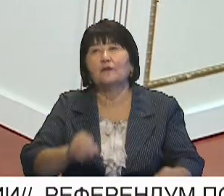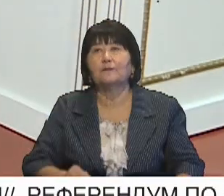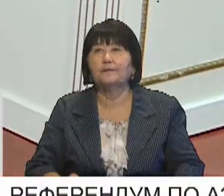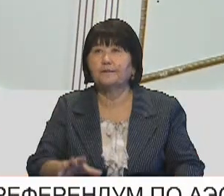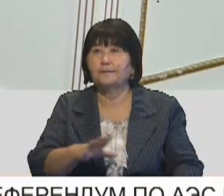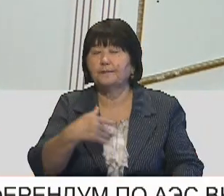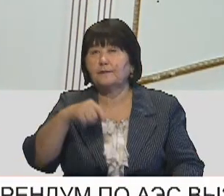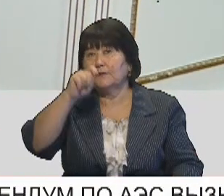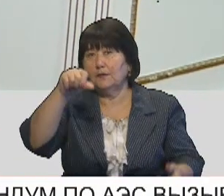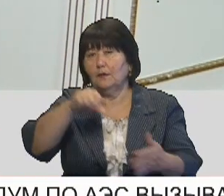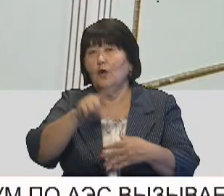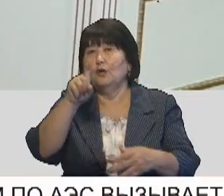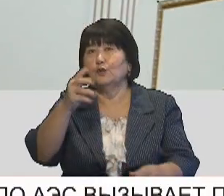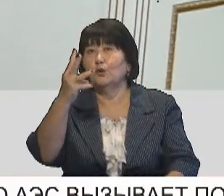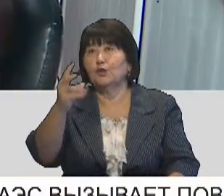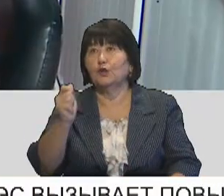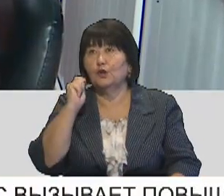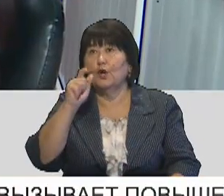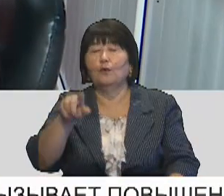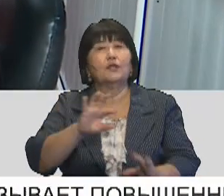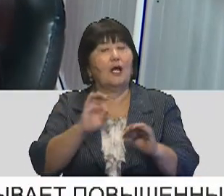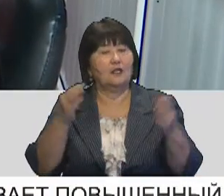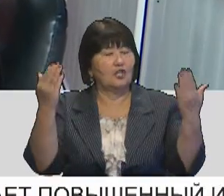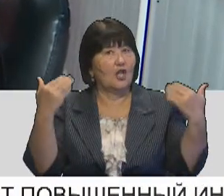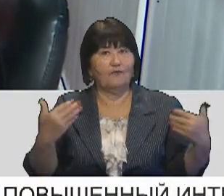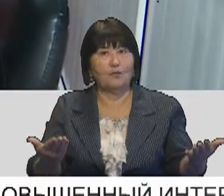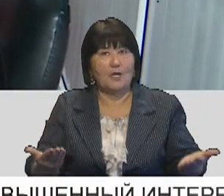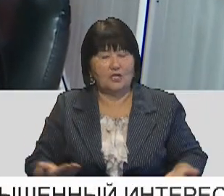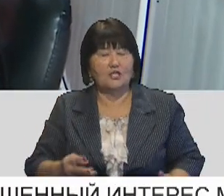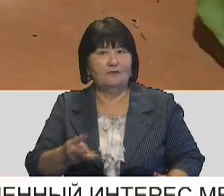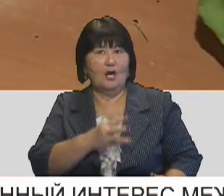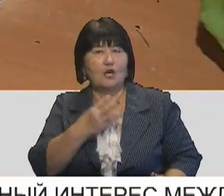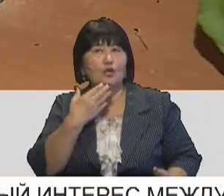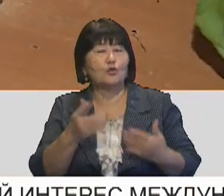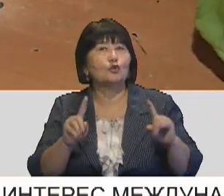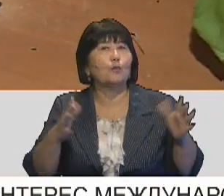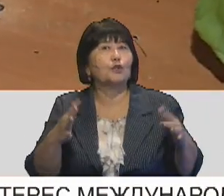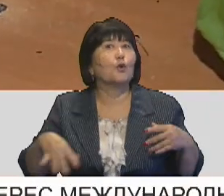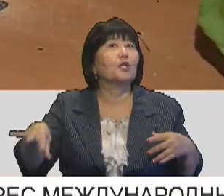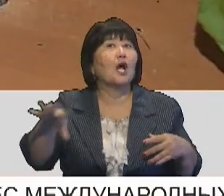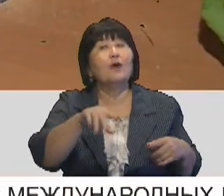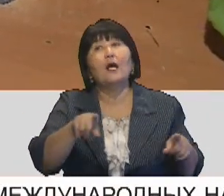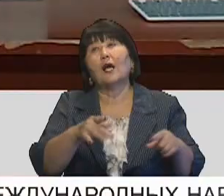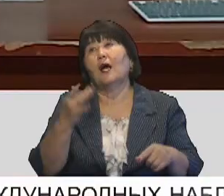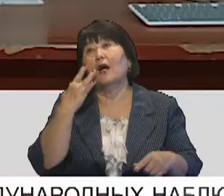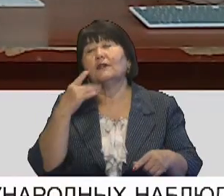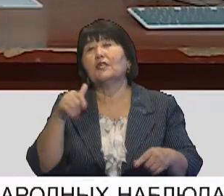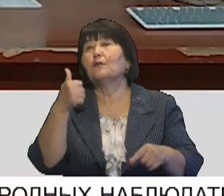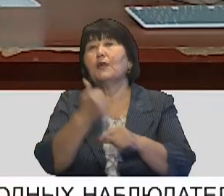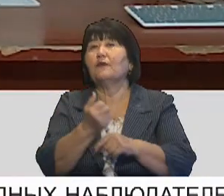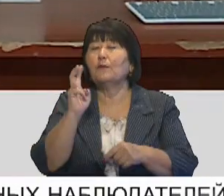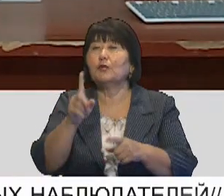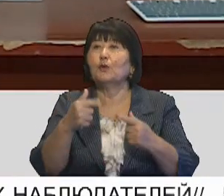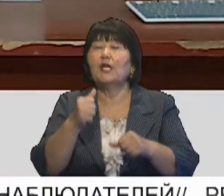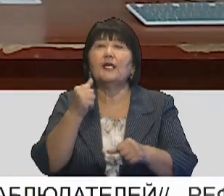Бывшему фронтовику 103 года, и он в отличной форме. Живо интересуется всем, что происходит вокруг. Как всегда, среди первых пришел на